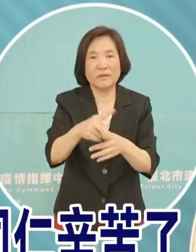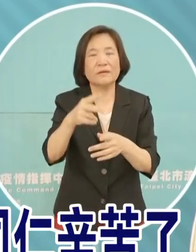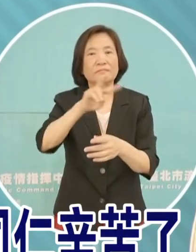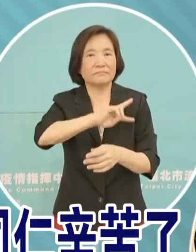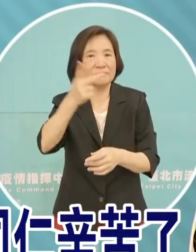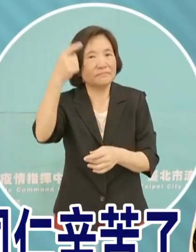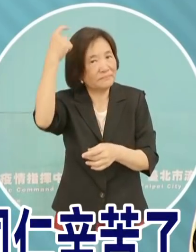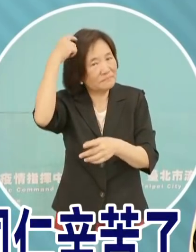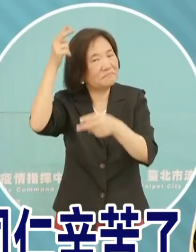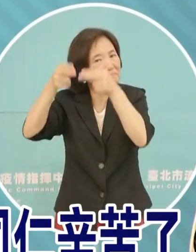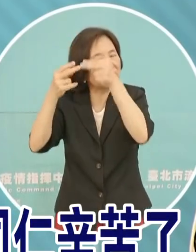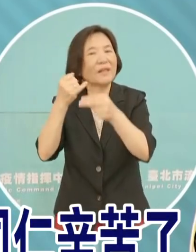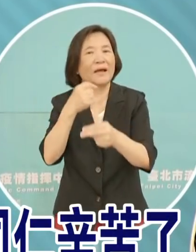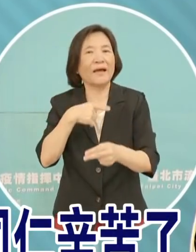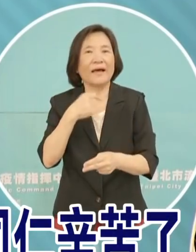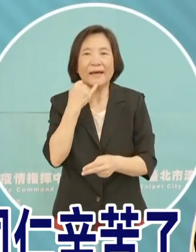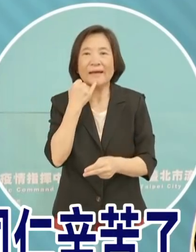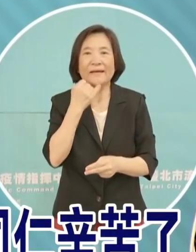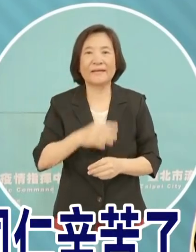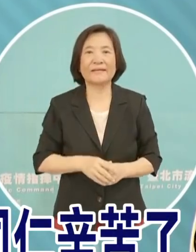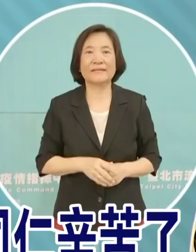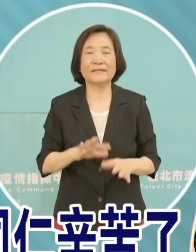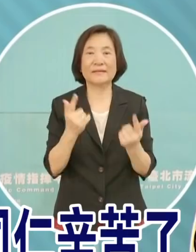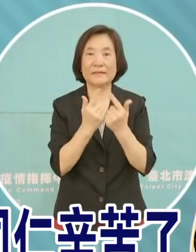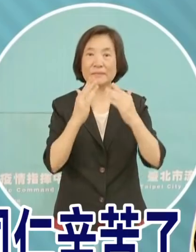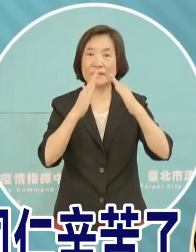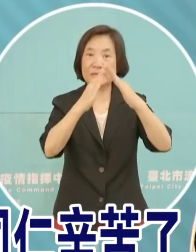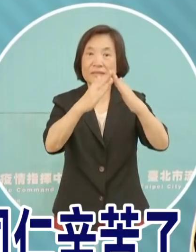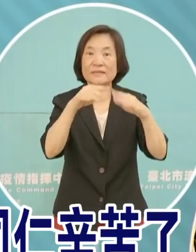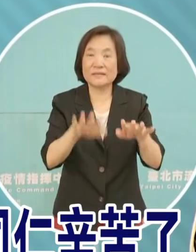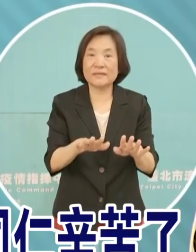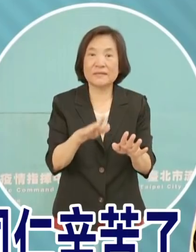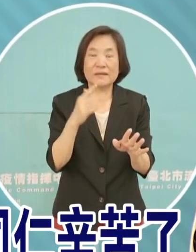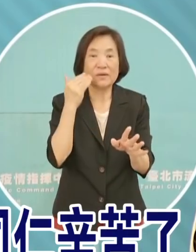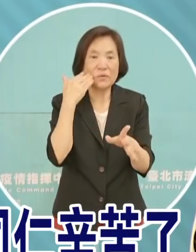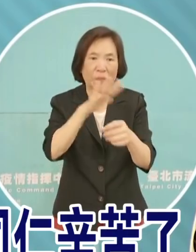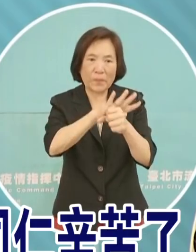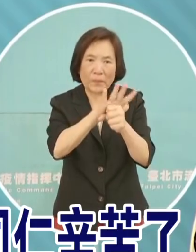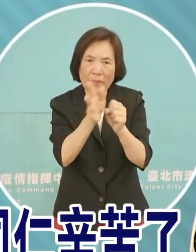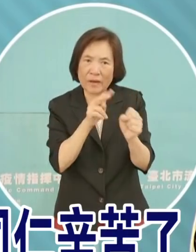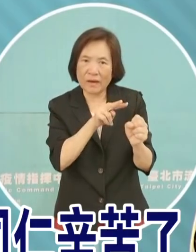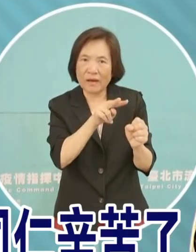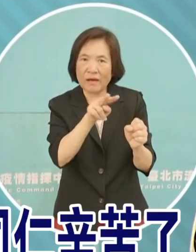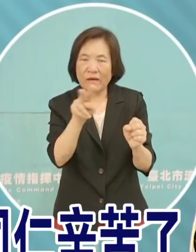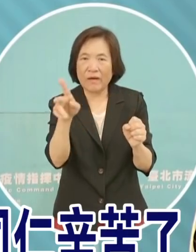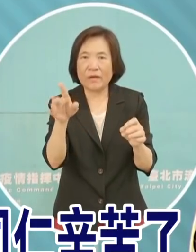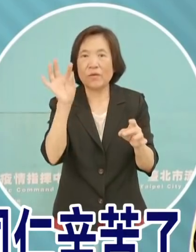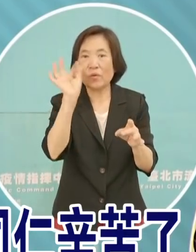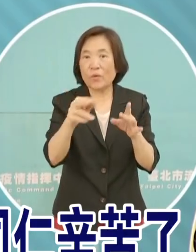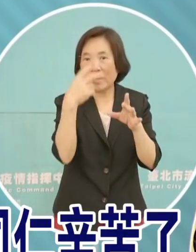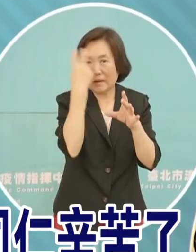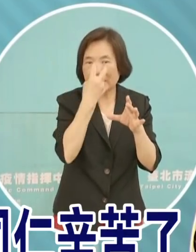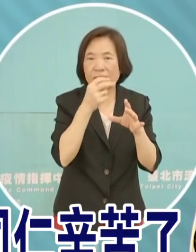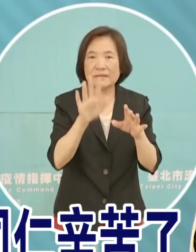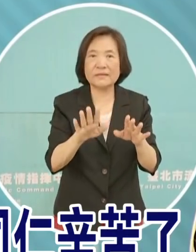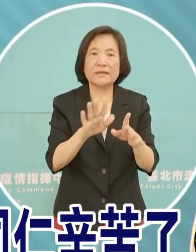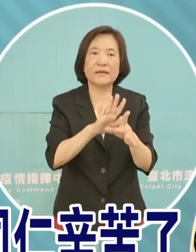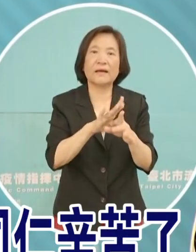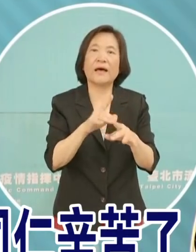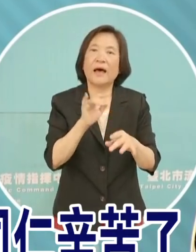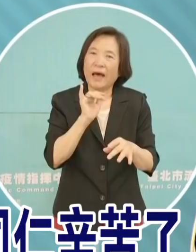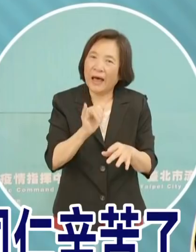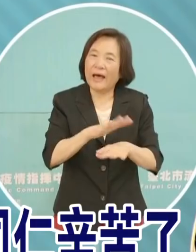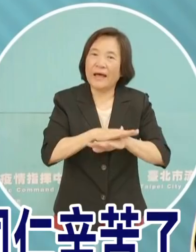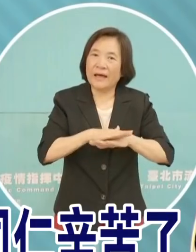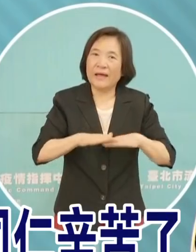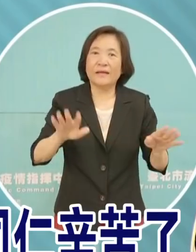在。目前台北市的疫情算哦，如果我们用快筛直接监测，你知道哈，疫情还算稳定哦，还